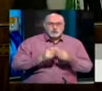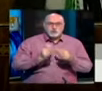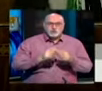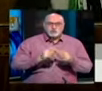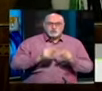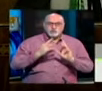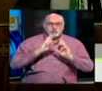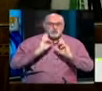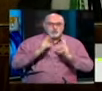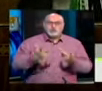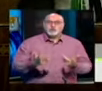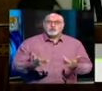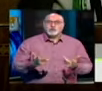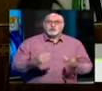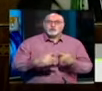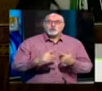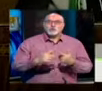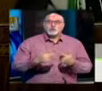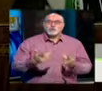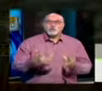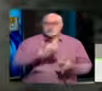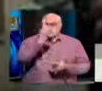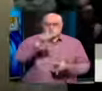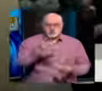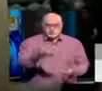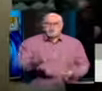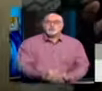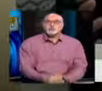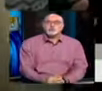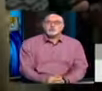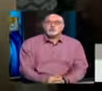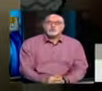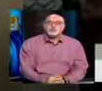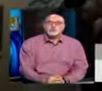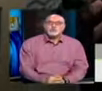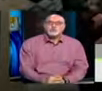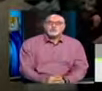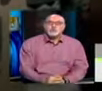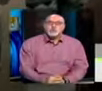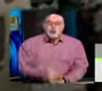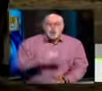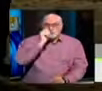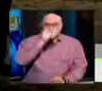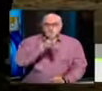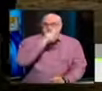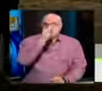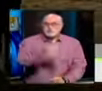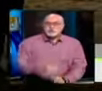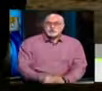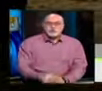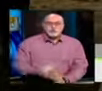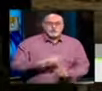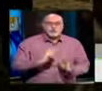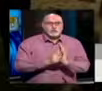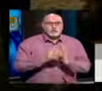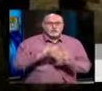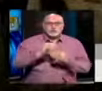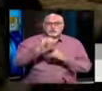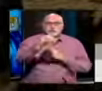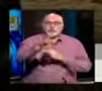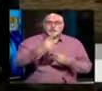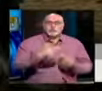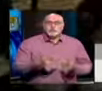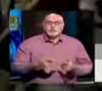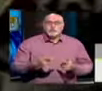للمصالح وضرب للحكامة، ماذا تقولون؟ علاش الثروة ديال أخنوش بقات غادا طالعة؟ هكذا تنهب أموال